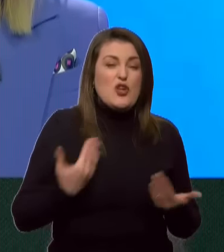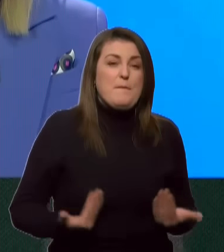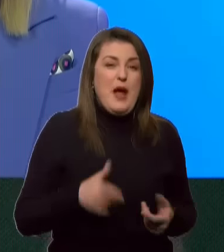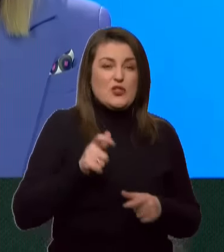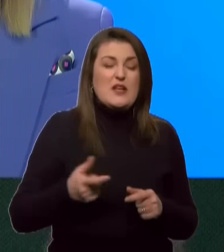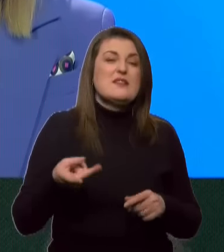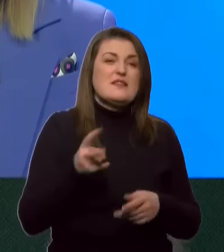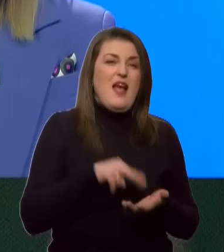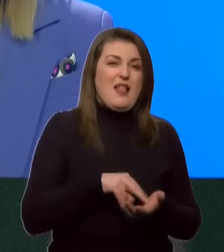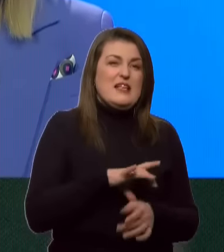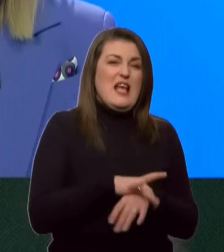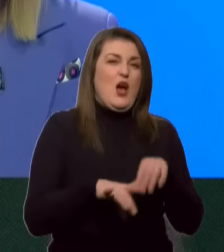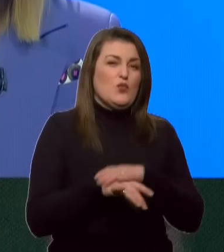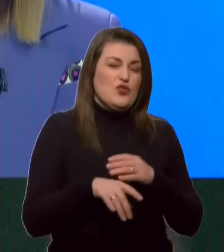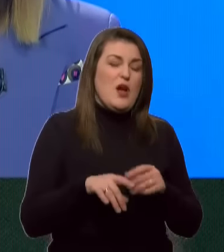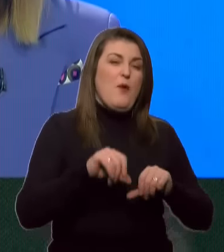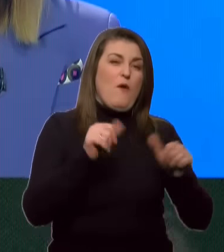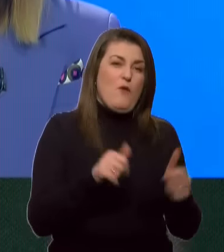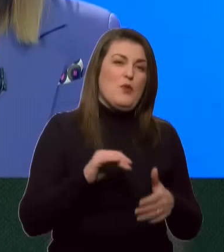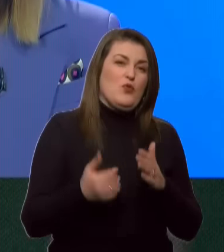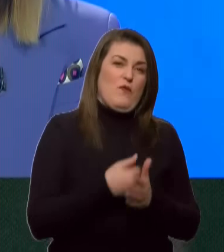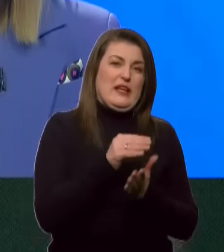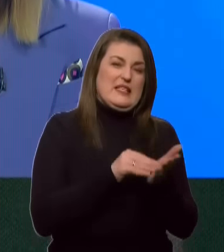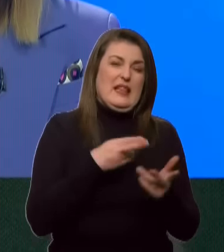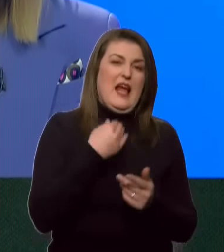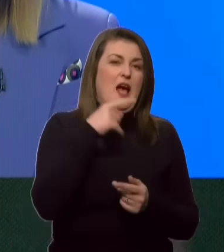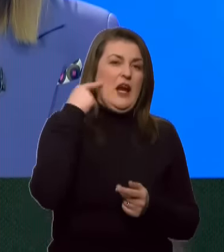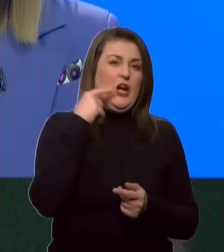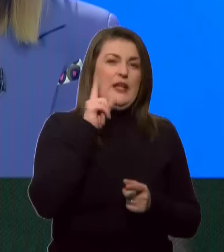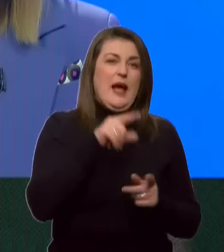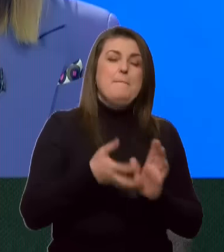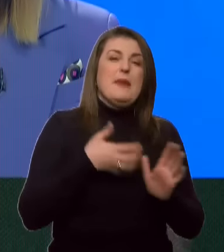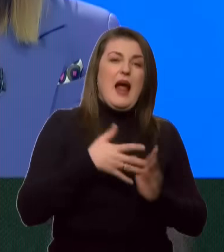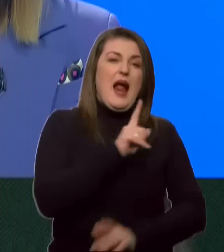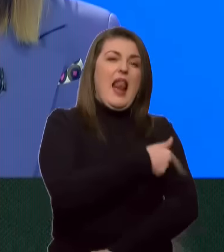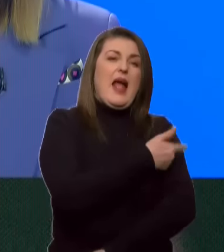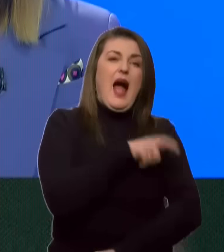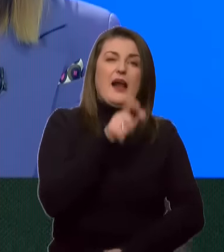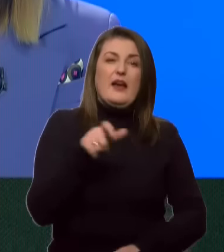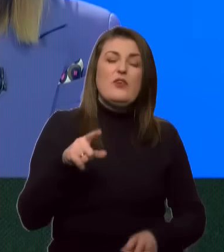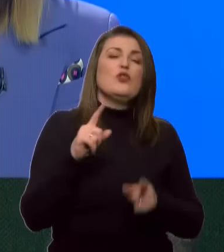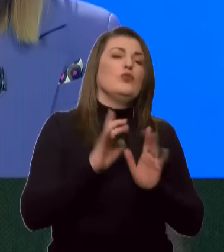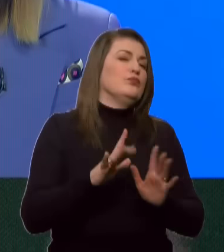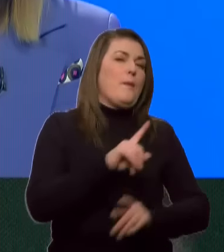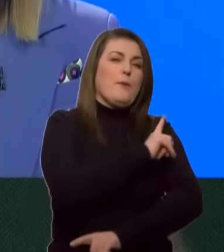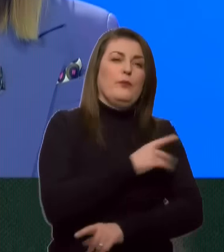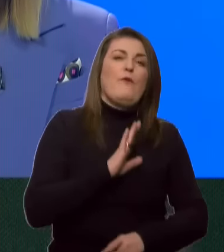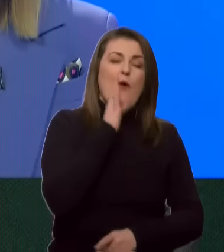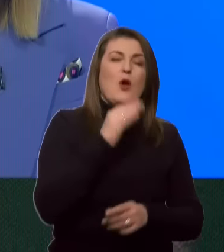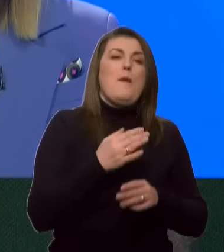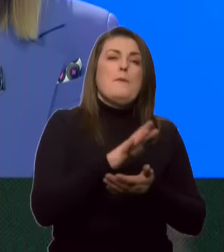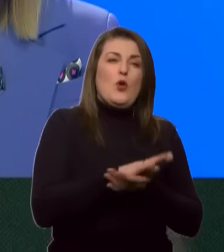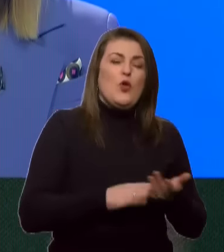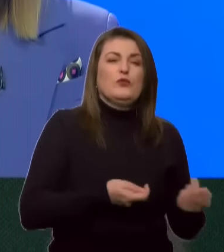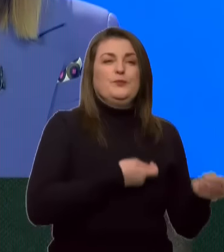заручниками оформлення нових реєстрів для расистів. І, звичайно, брак лікарів, він лише посилюється. Ворог продовжує